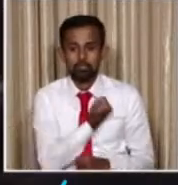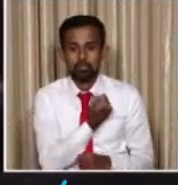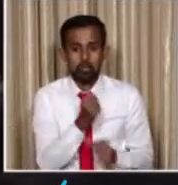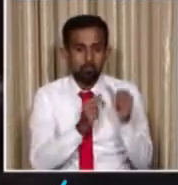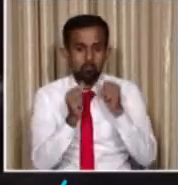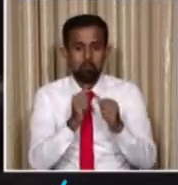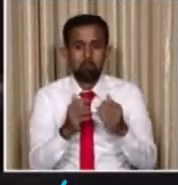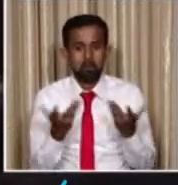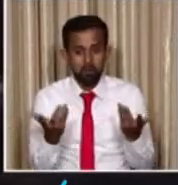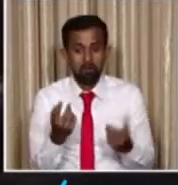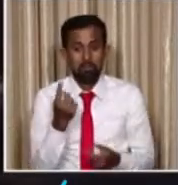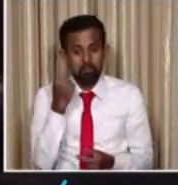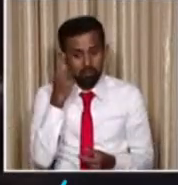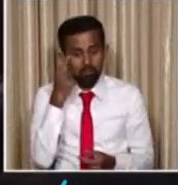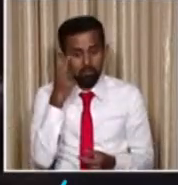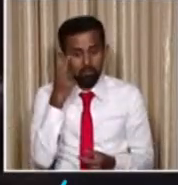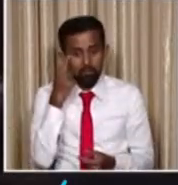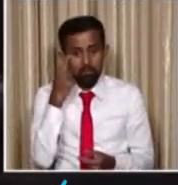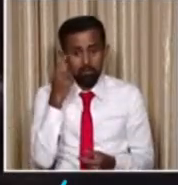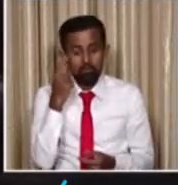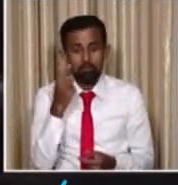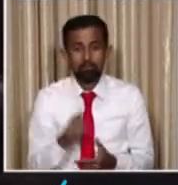නැහැ කියලා කිද්දිත්